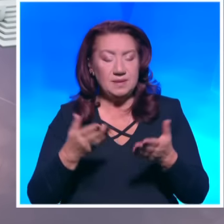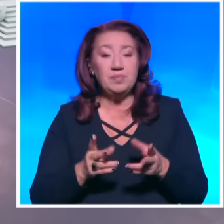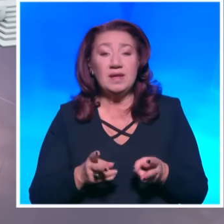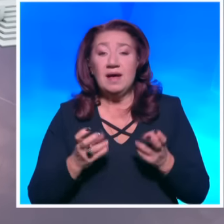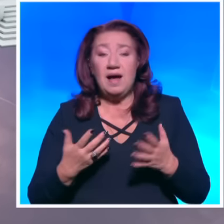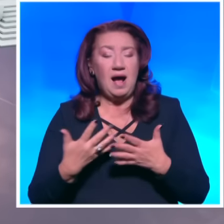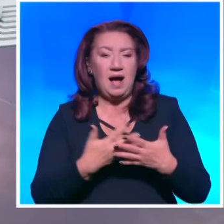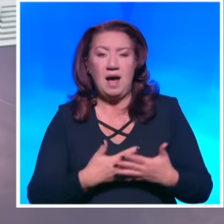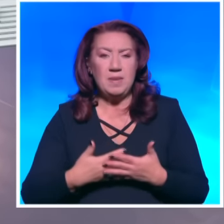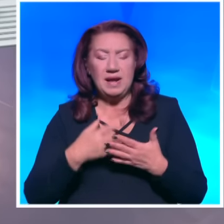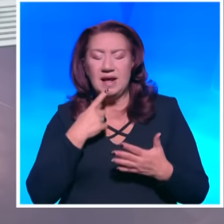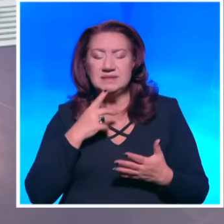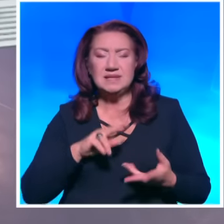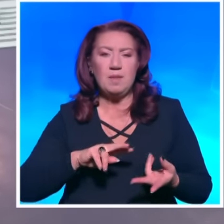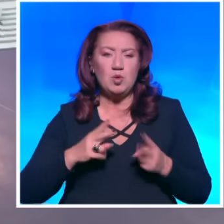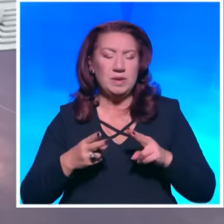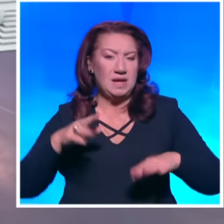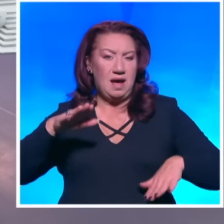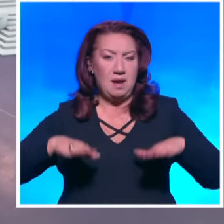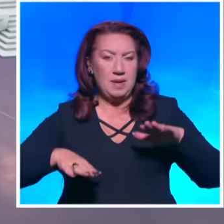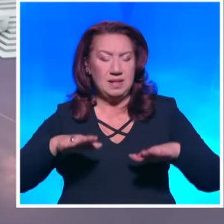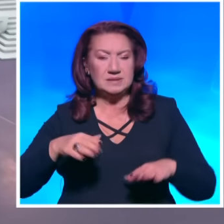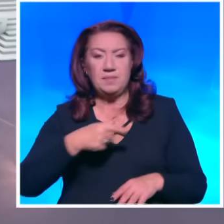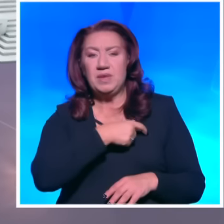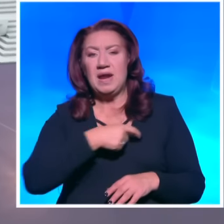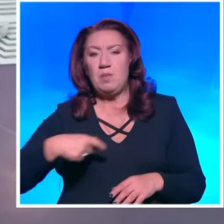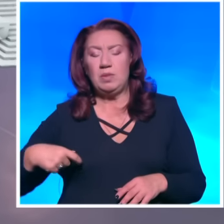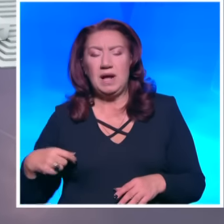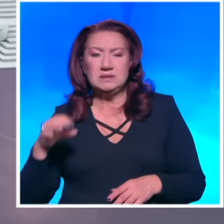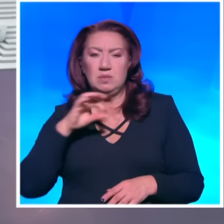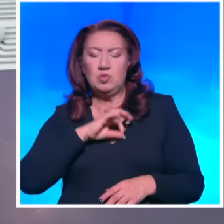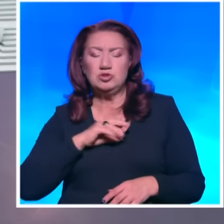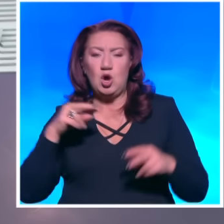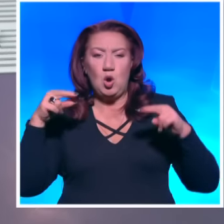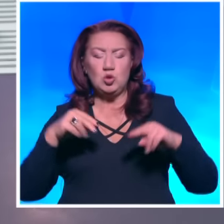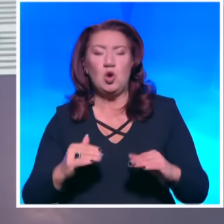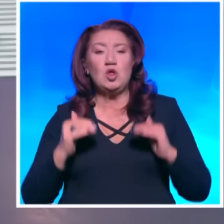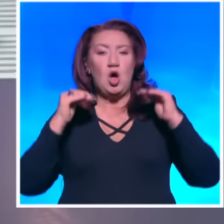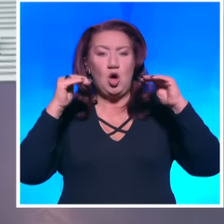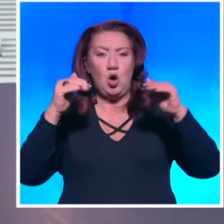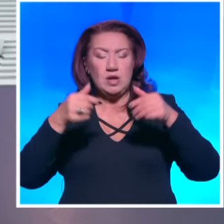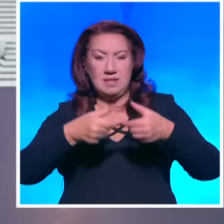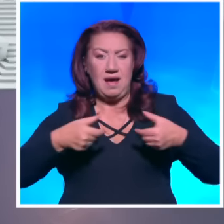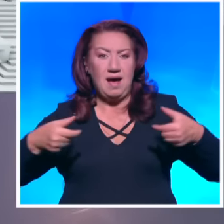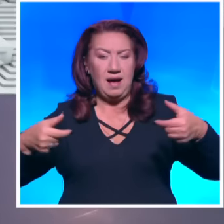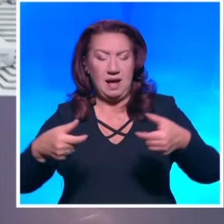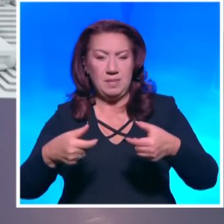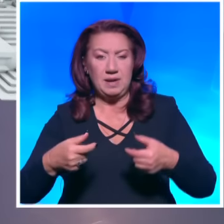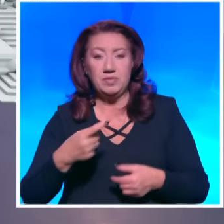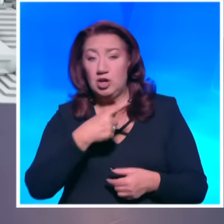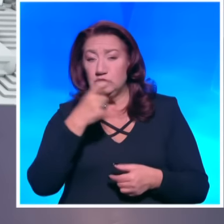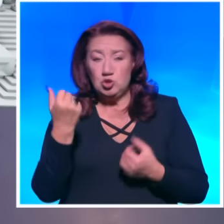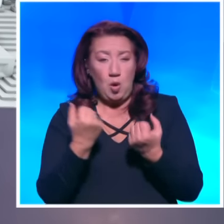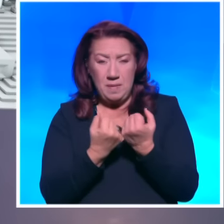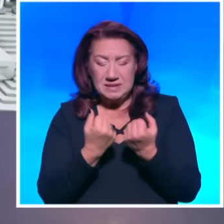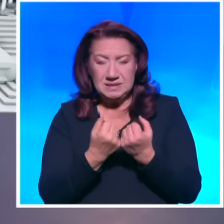избиратели промениха баланса на силите. Републиканците получиха контрола в горната камара Сената. От 100 места те със сигурност